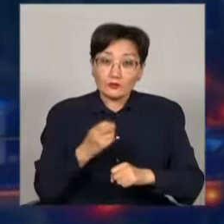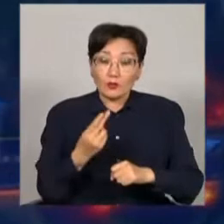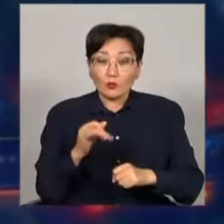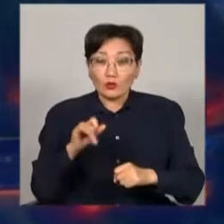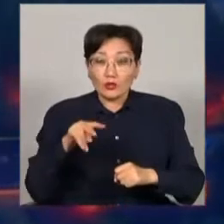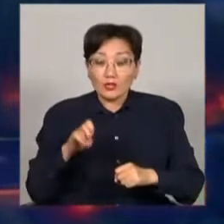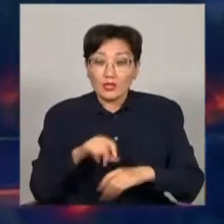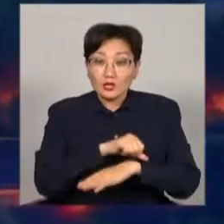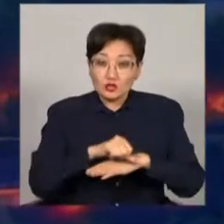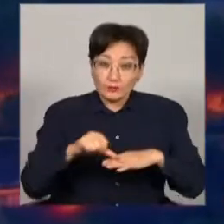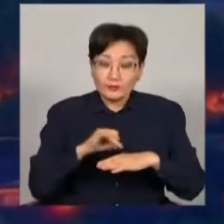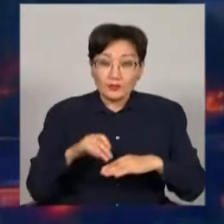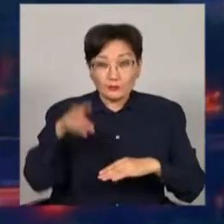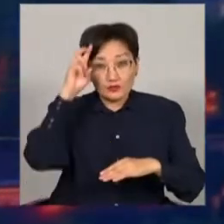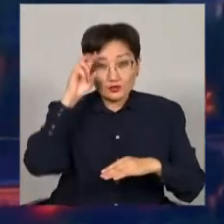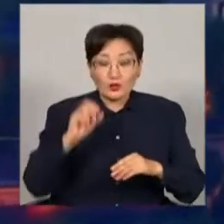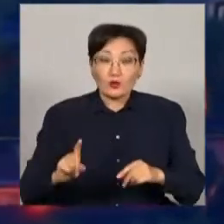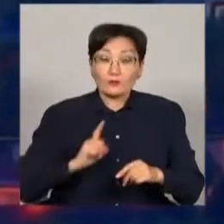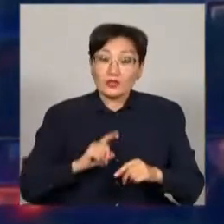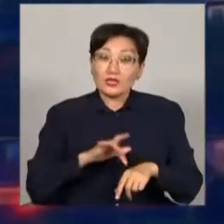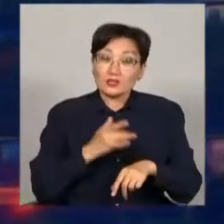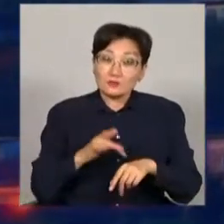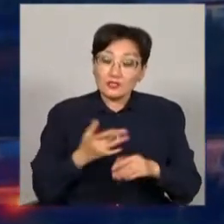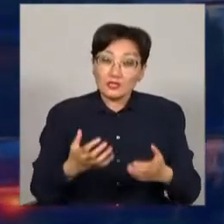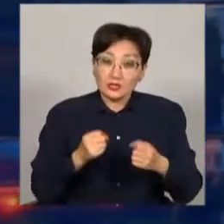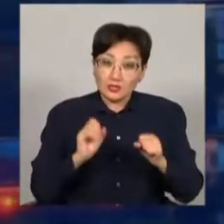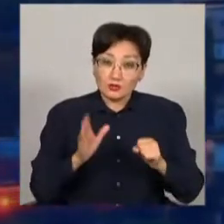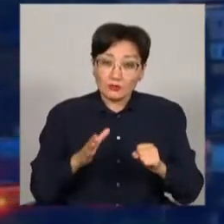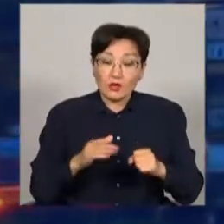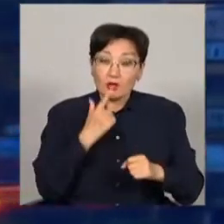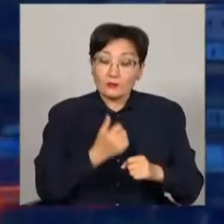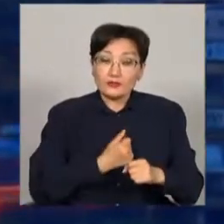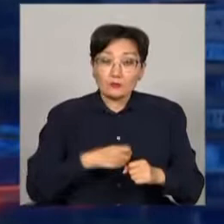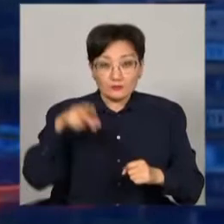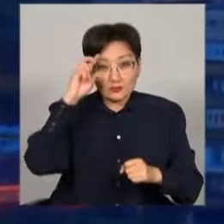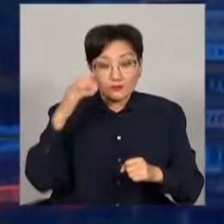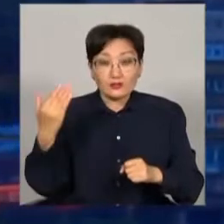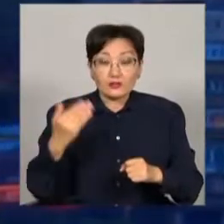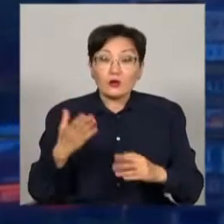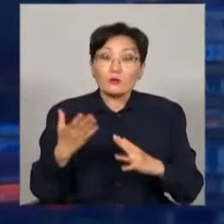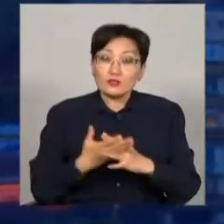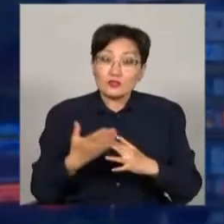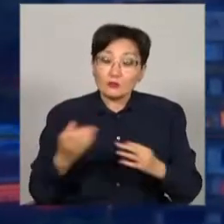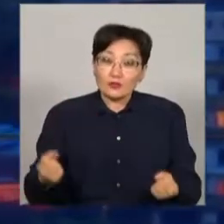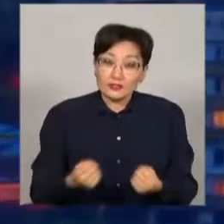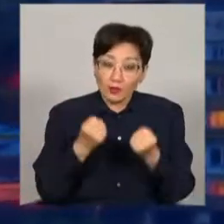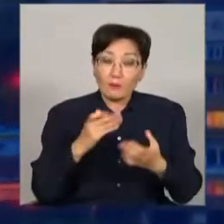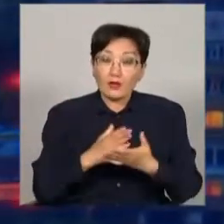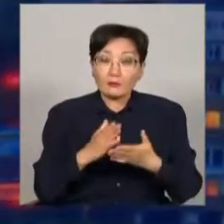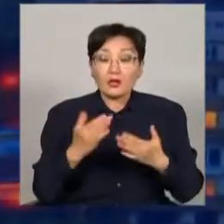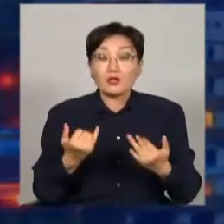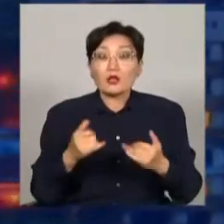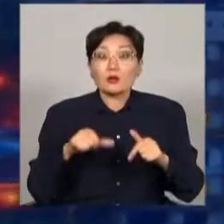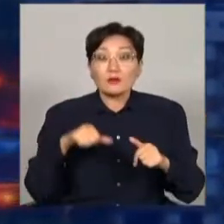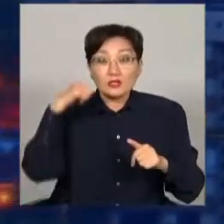сапына, шекара және мемлекеттік күзет қызметтеріне алынады. Сарбаздарға мемлекет тарапынан жеңілдіктер мен қолдаулар бар ма? Биылғы